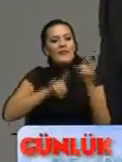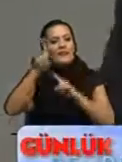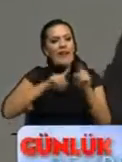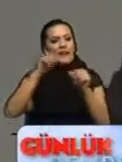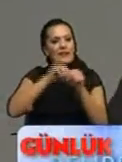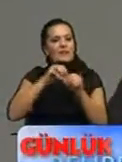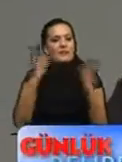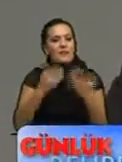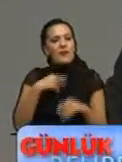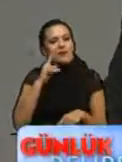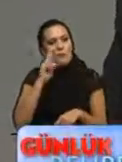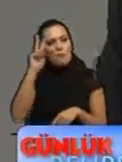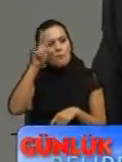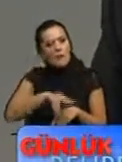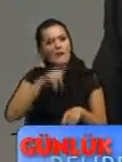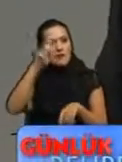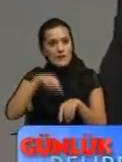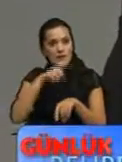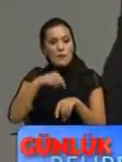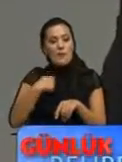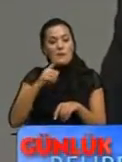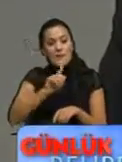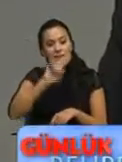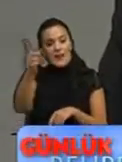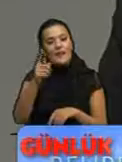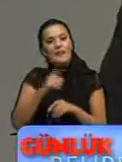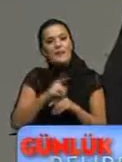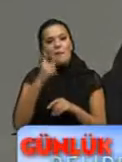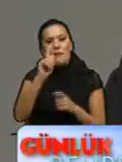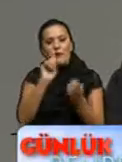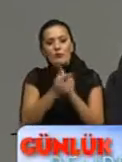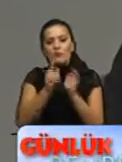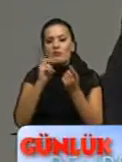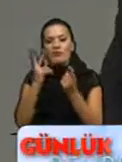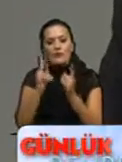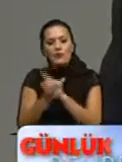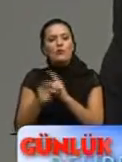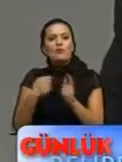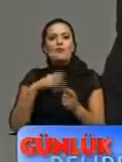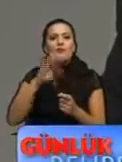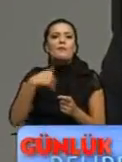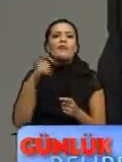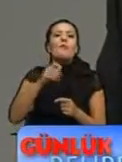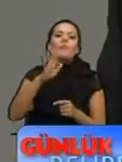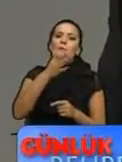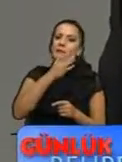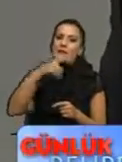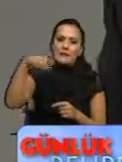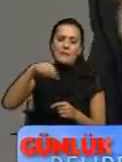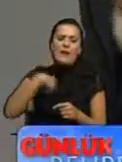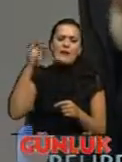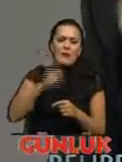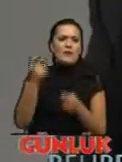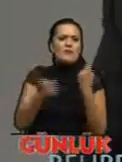bile şöyle baktıkları zaman benim sadece bir tür, iki tür filan takılmadığımı bilirler. Ben